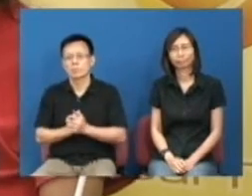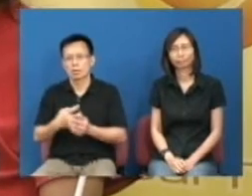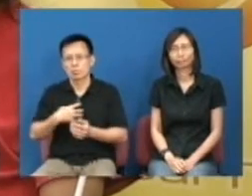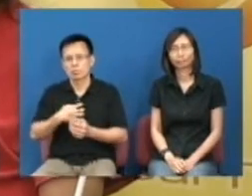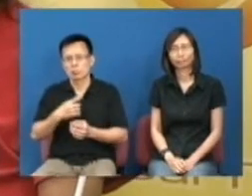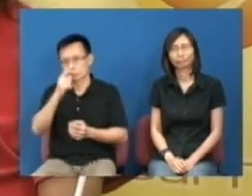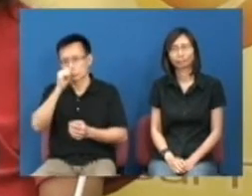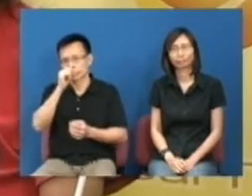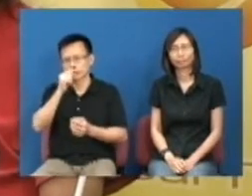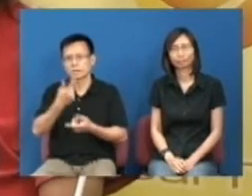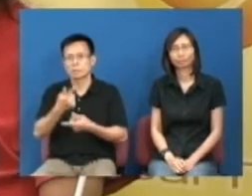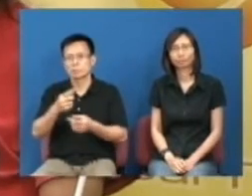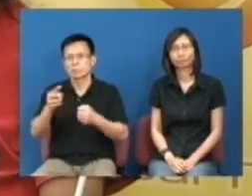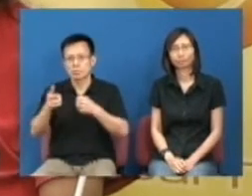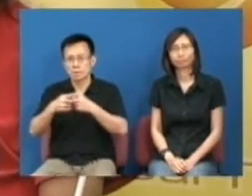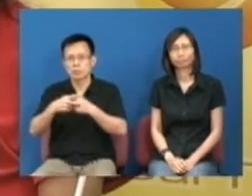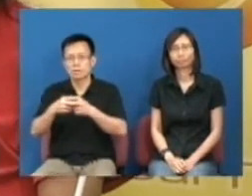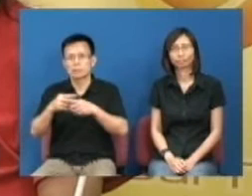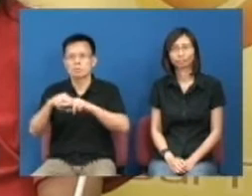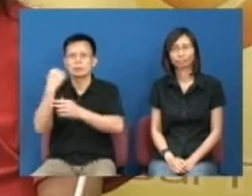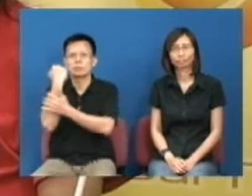二個就係辛亥革命本身